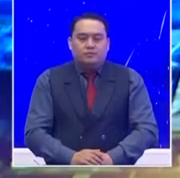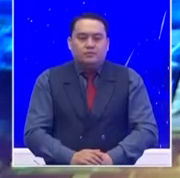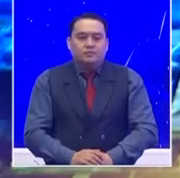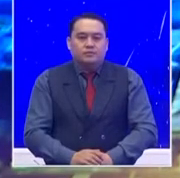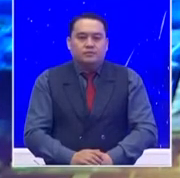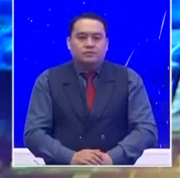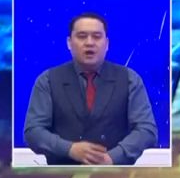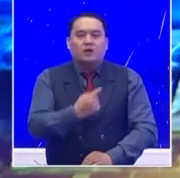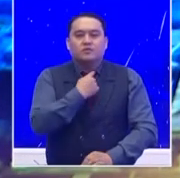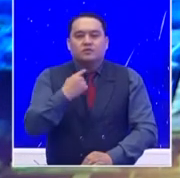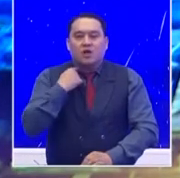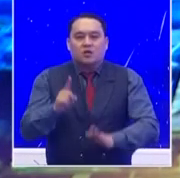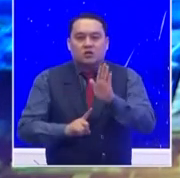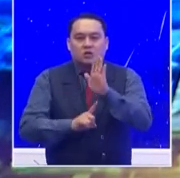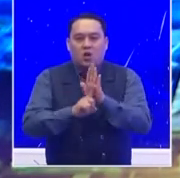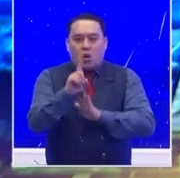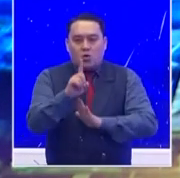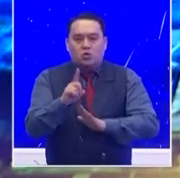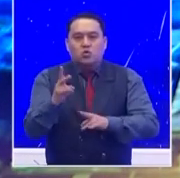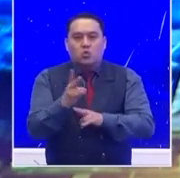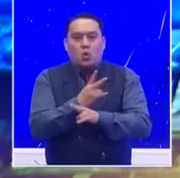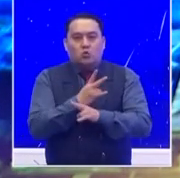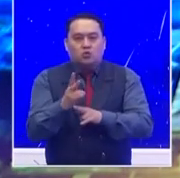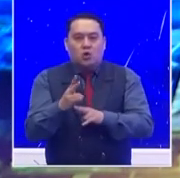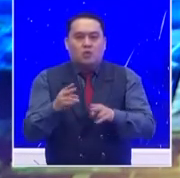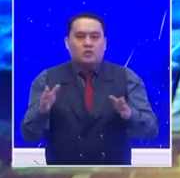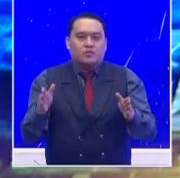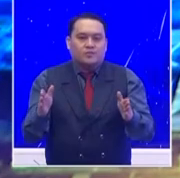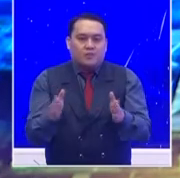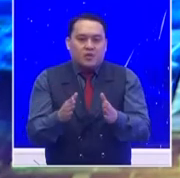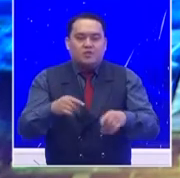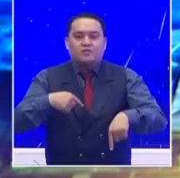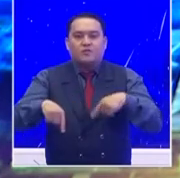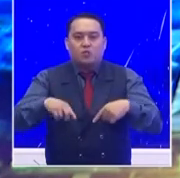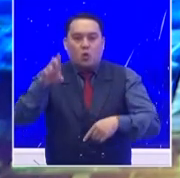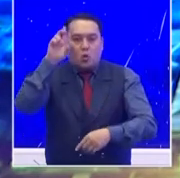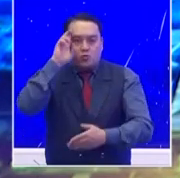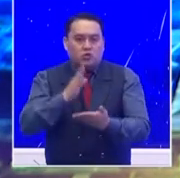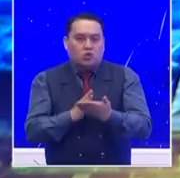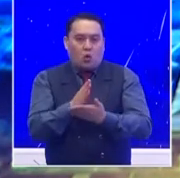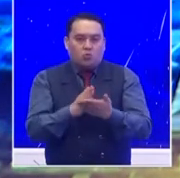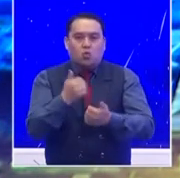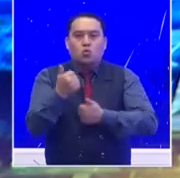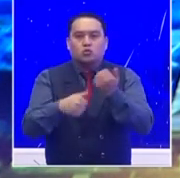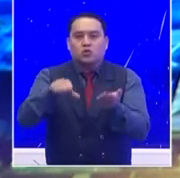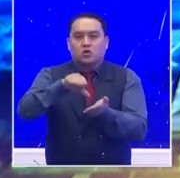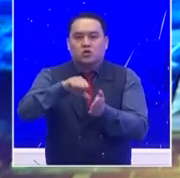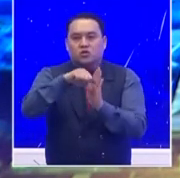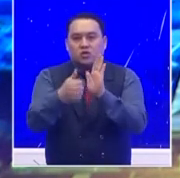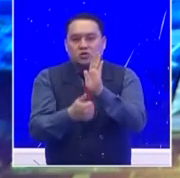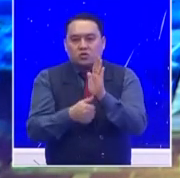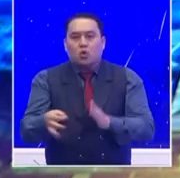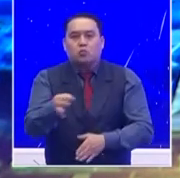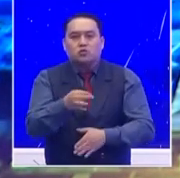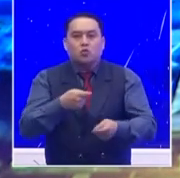в талдыкоргане стартовала очередная ночная лига по мини-футболу среди государственных служащих в турнире принимают от 16 областных